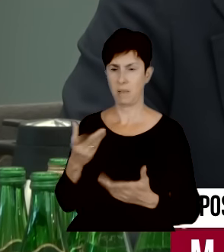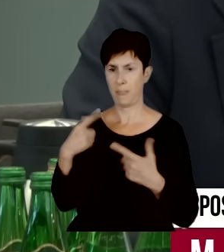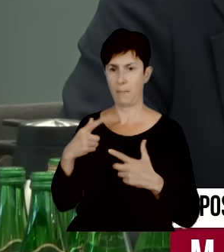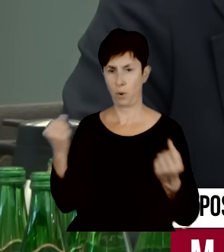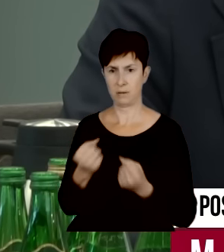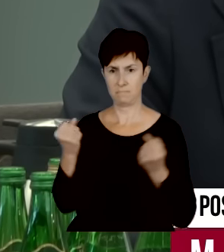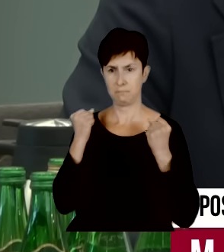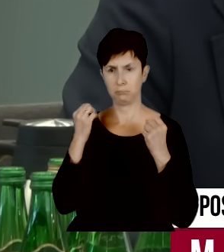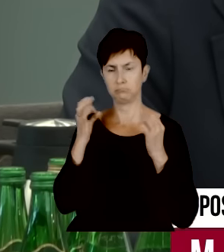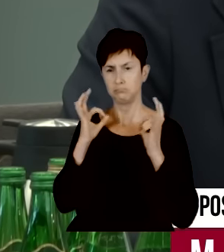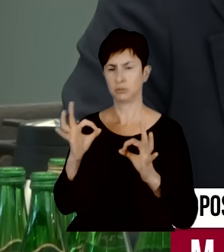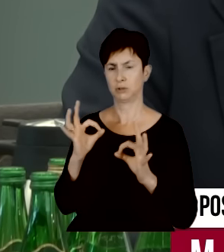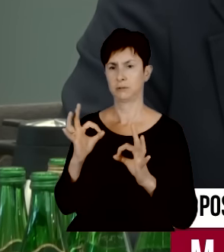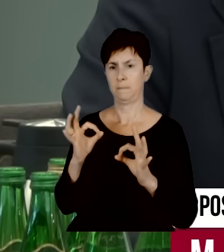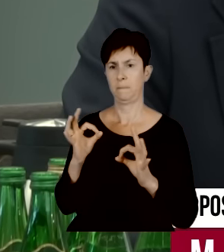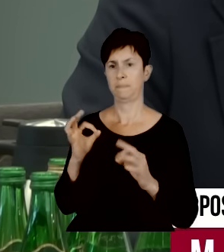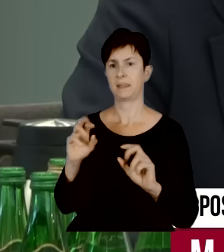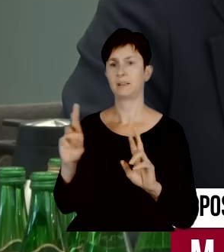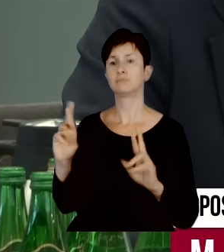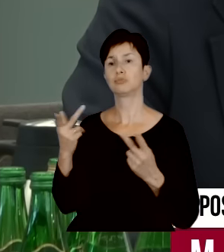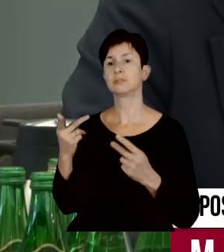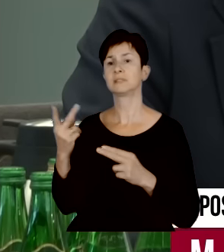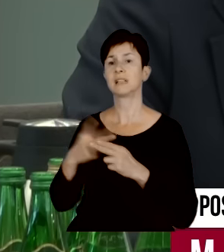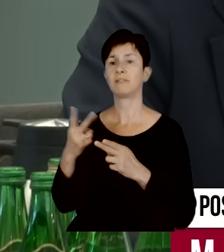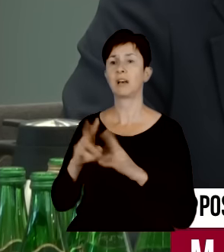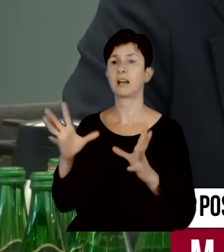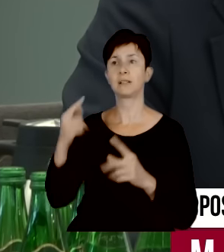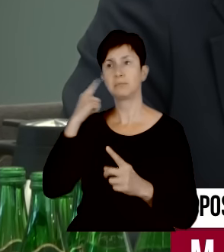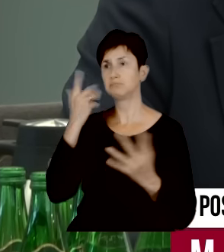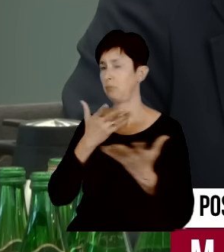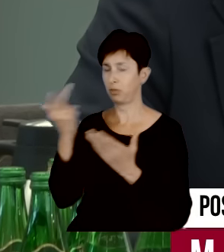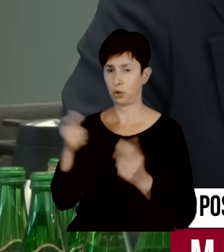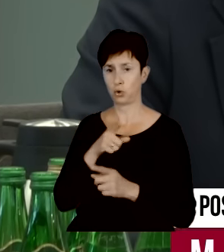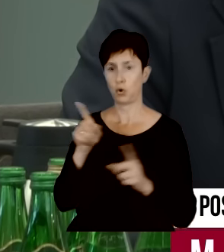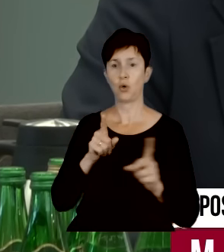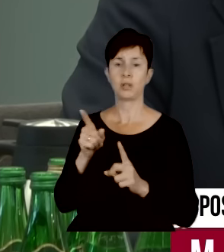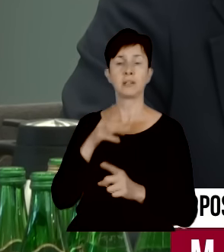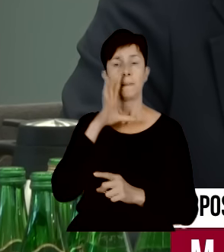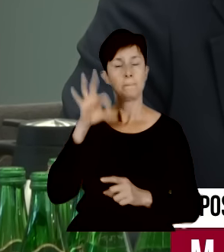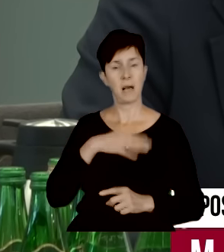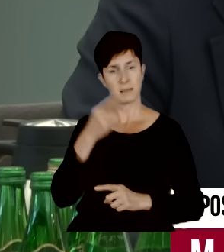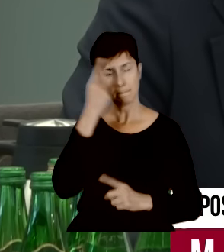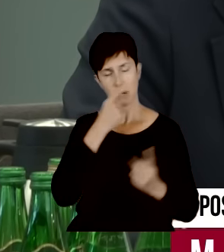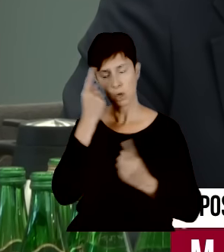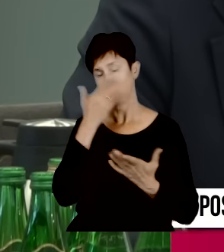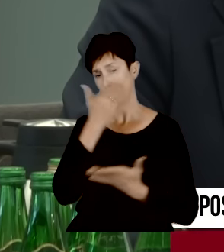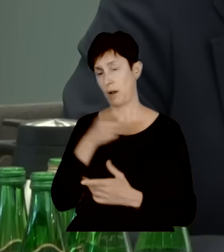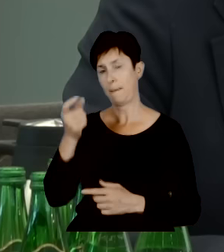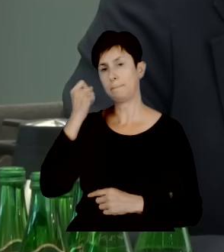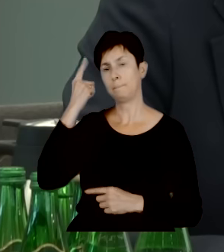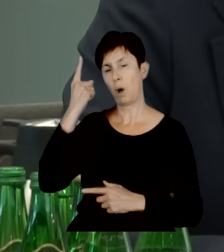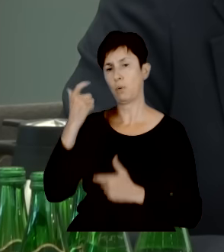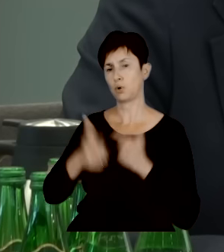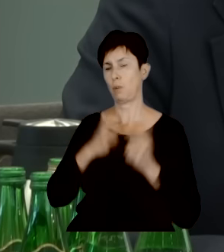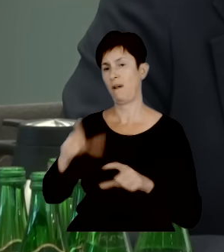wystarczających doniesień cpac Czy pan uważa że ten pomysł przeprowadzenia wyborów